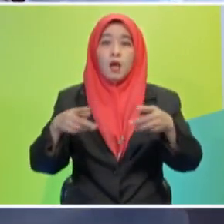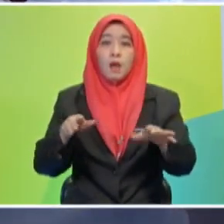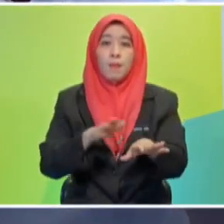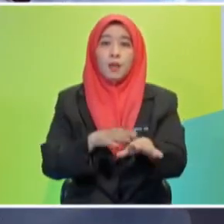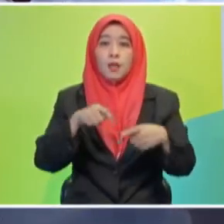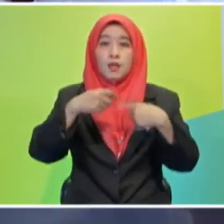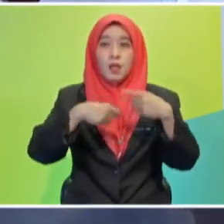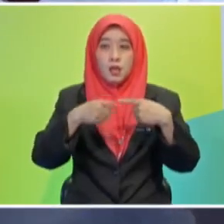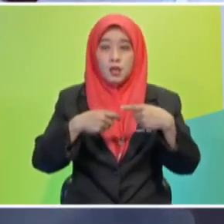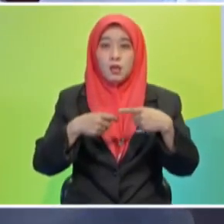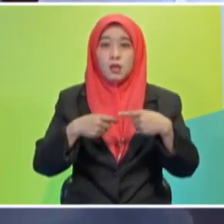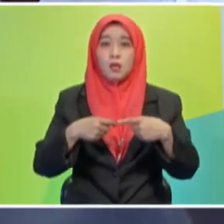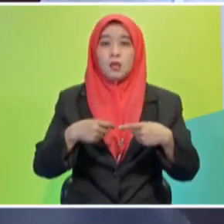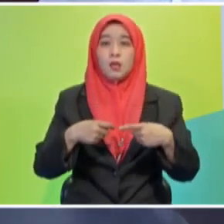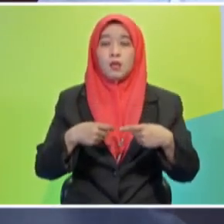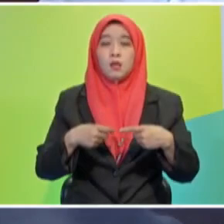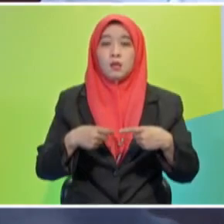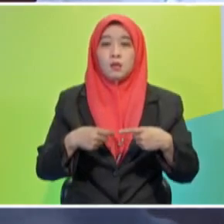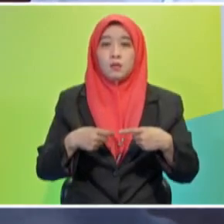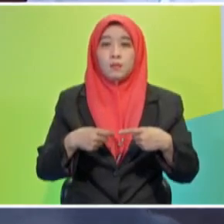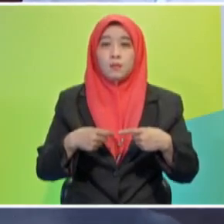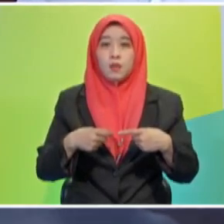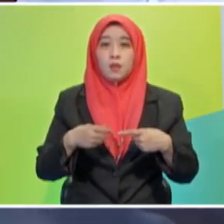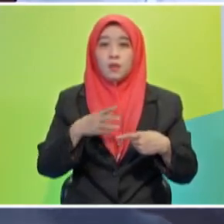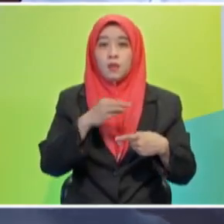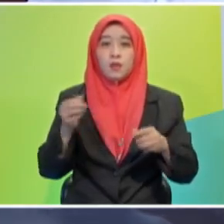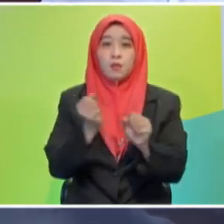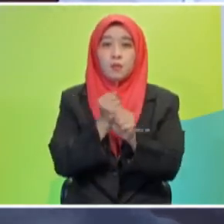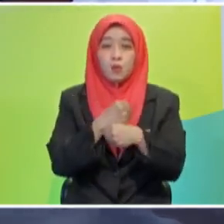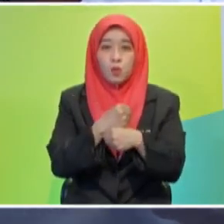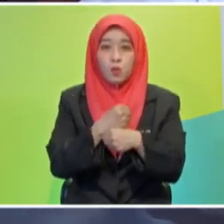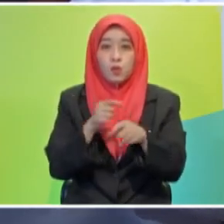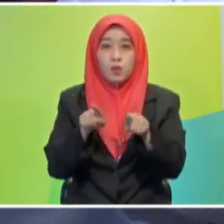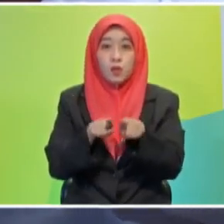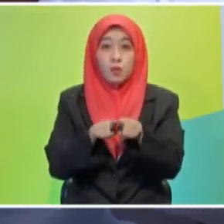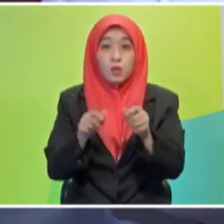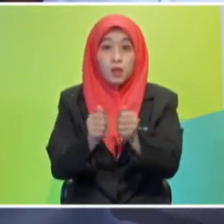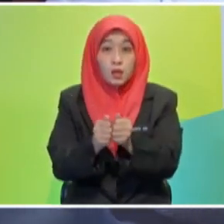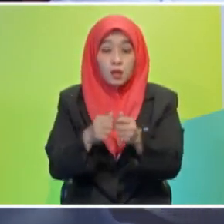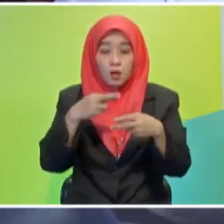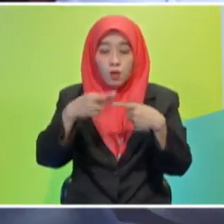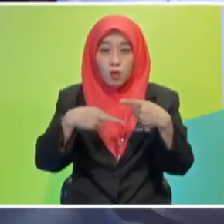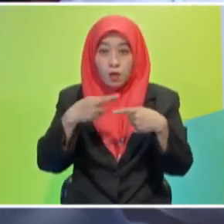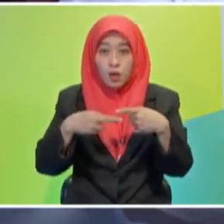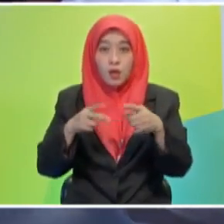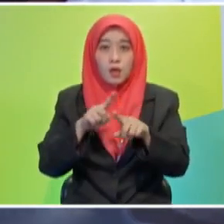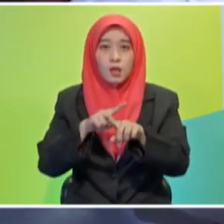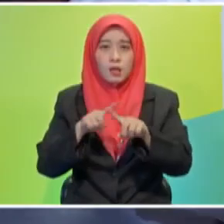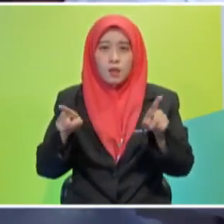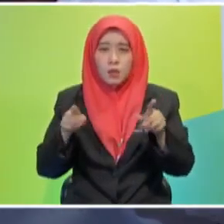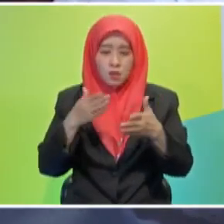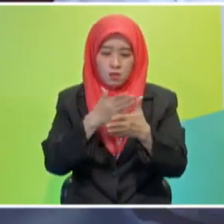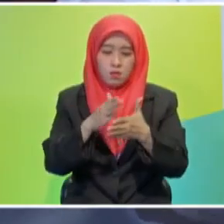takal. Okey, ini ialah takal. Bentuknya macam, kalau kita lihat kat situ bentuknya macam roda, tapi dekat tengah-tengah roda tu dia ada